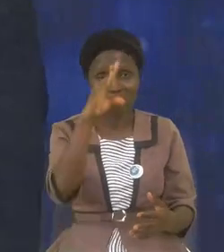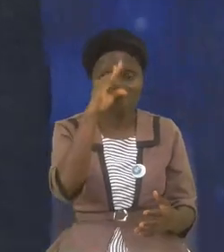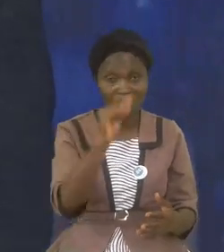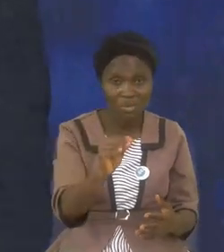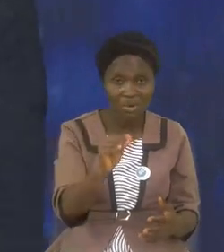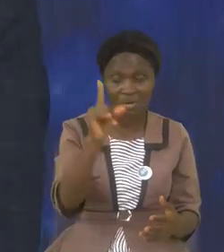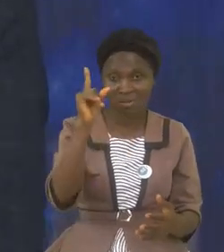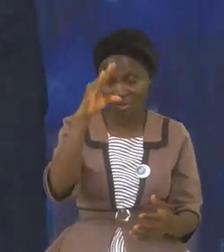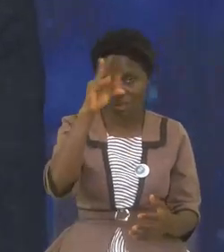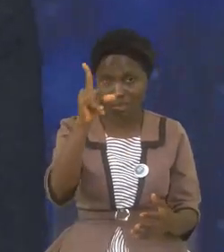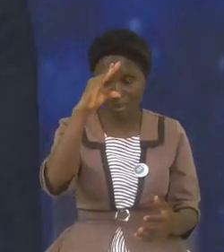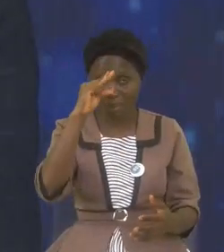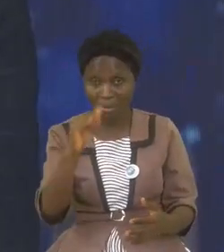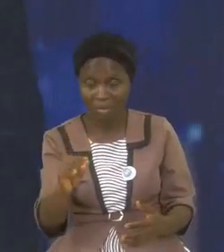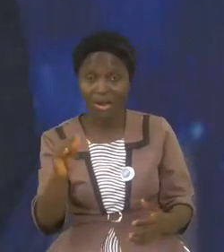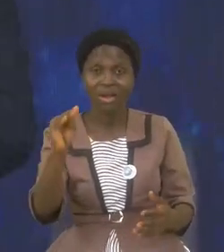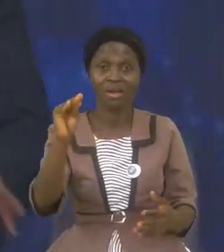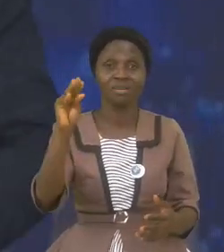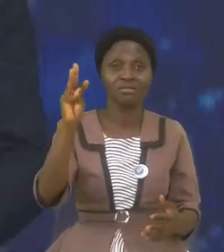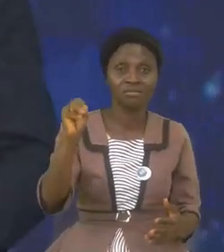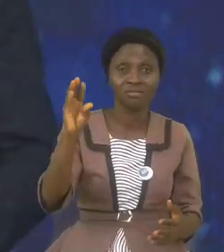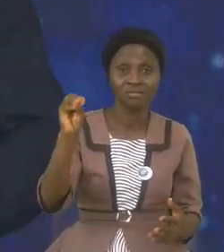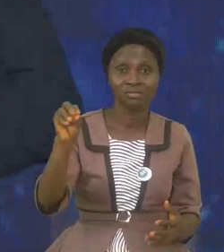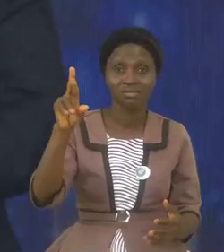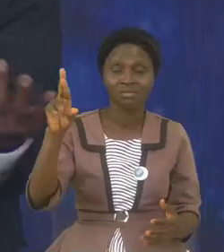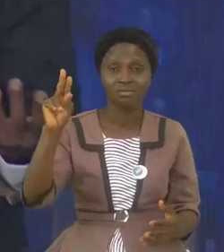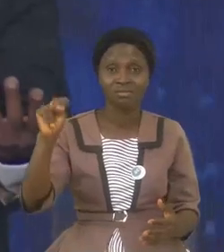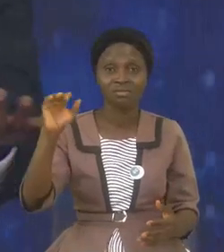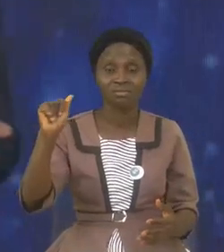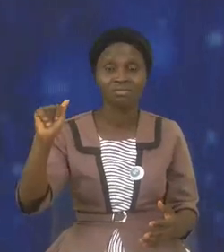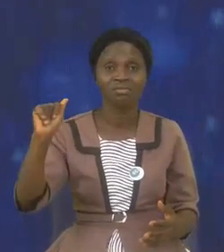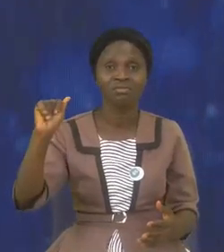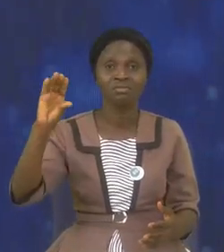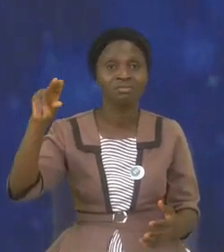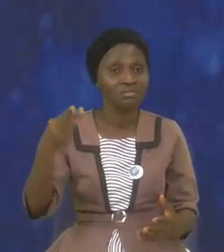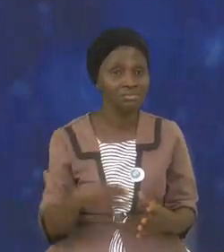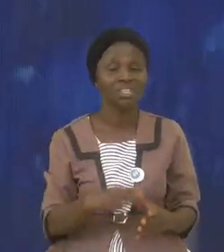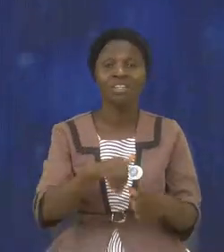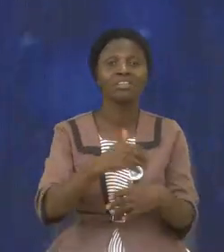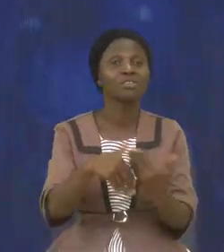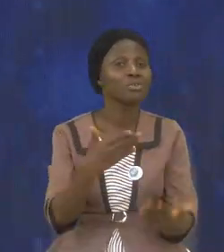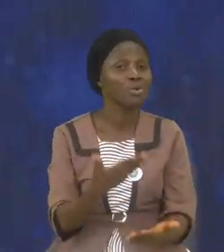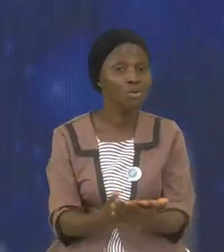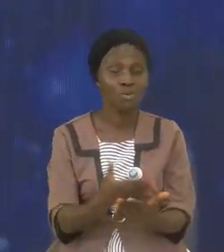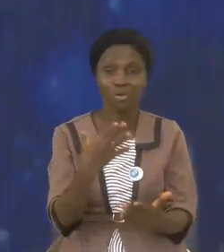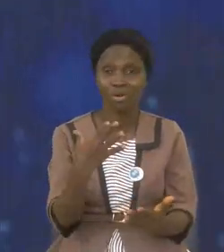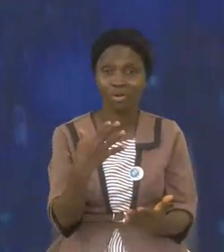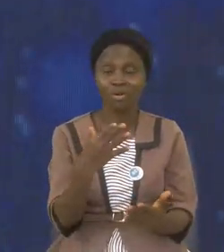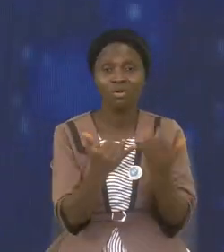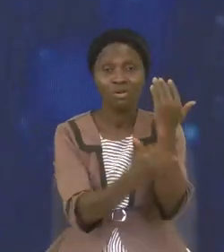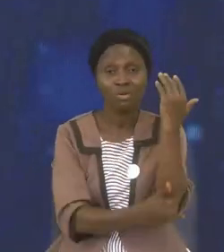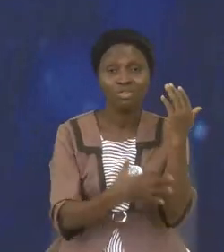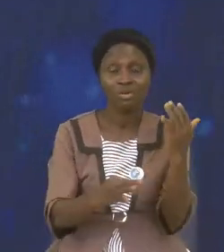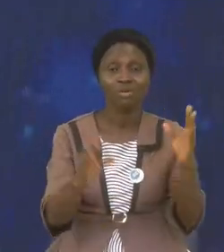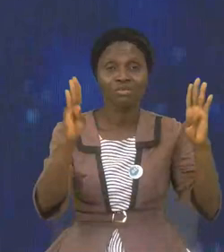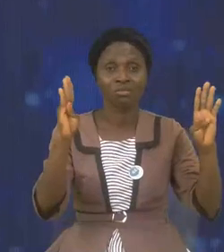Et il courait, lui seul, un héros, un monarque, un empereur dans tout